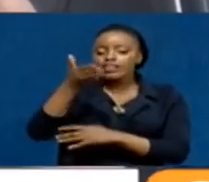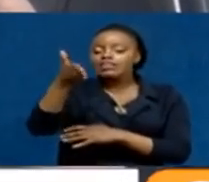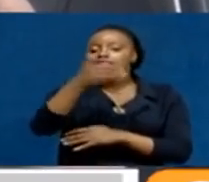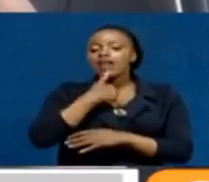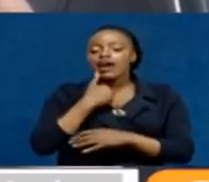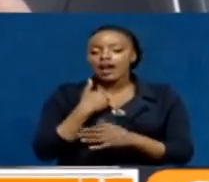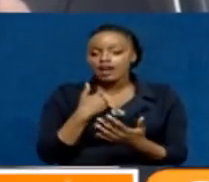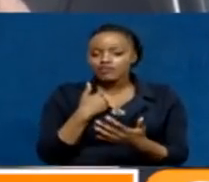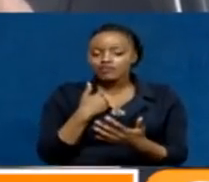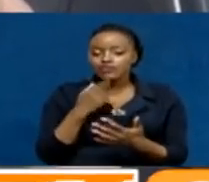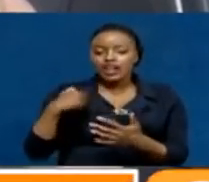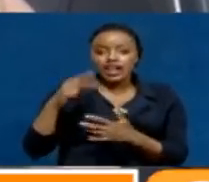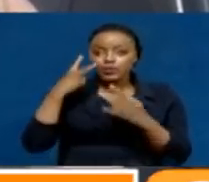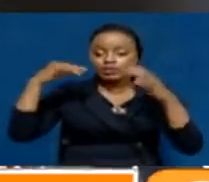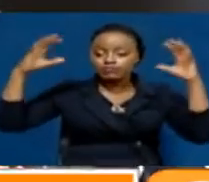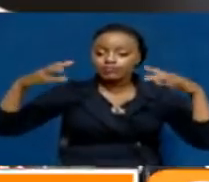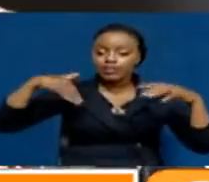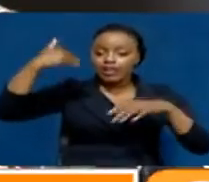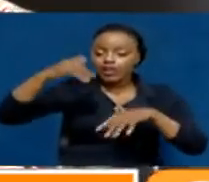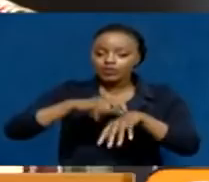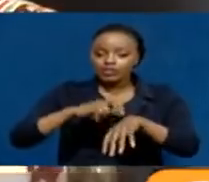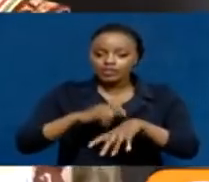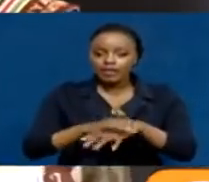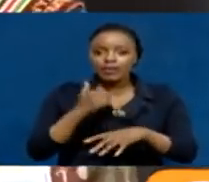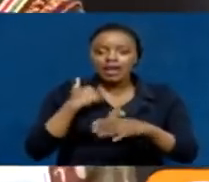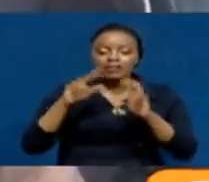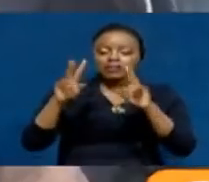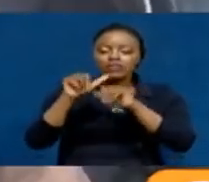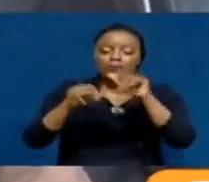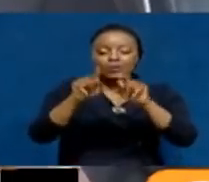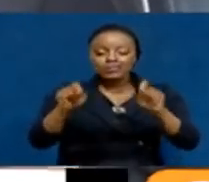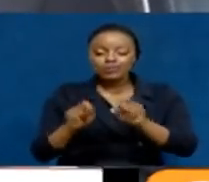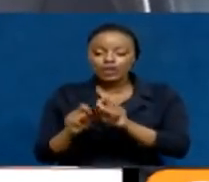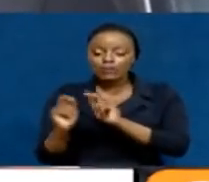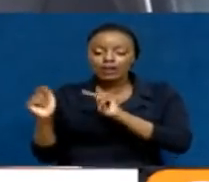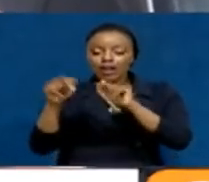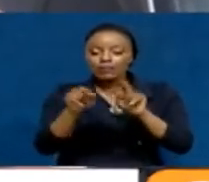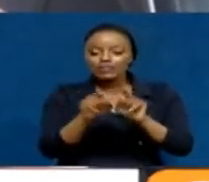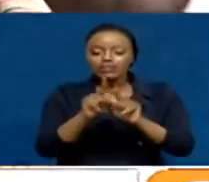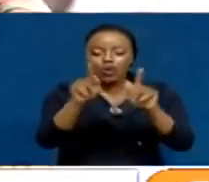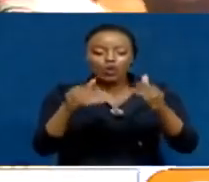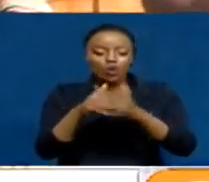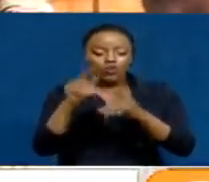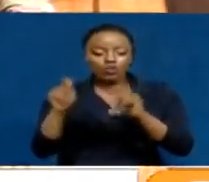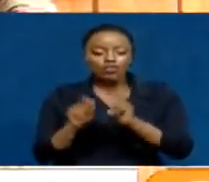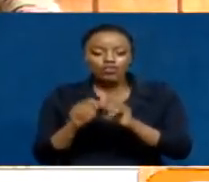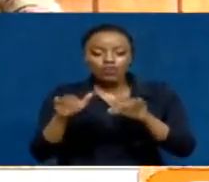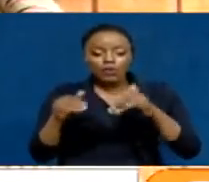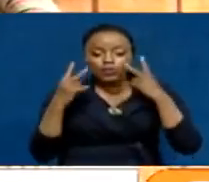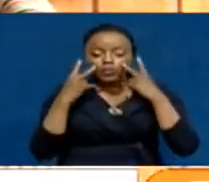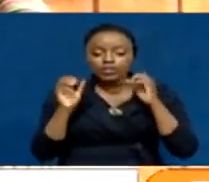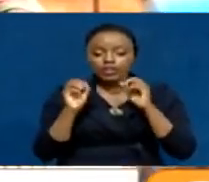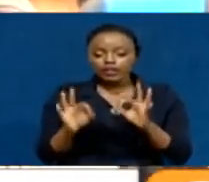mahali, mpaka tukoona mvua inanyesha kila wakati. Hakuwa na mambo ya kabila, anaingilia kati ya makabila zote. Itasubiriwa